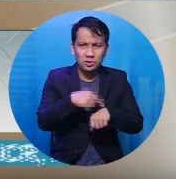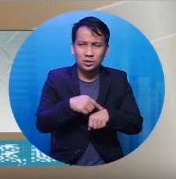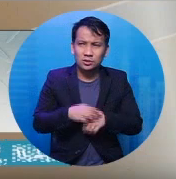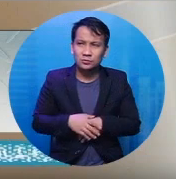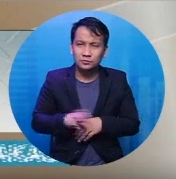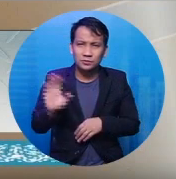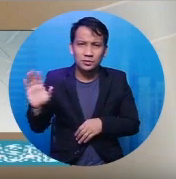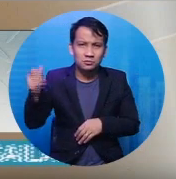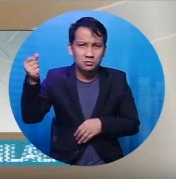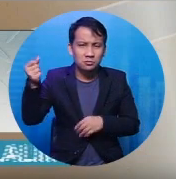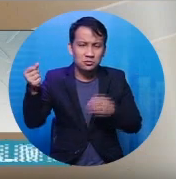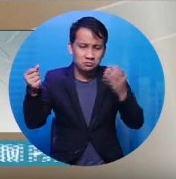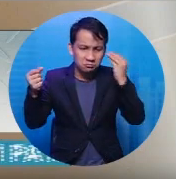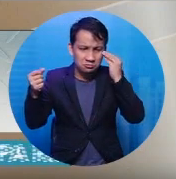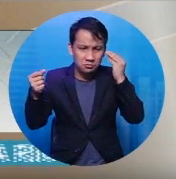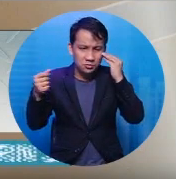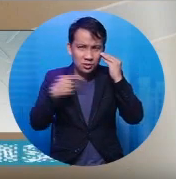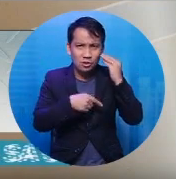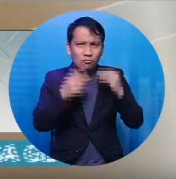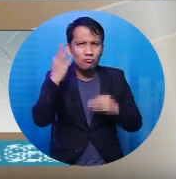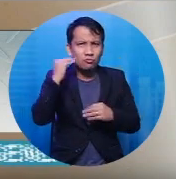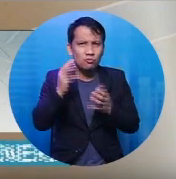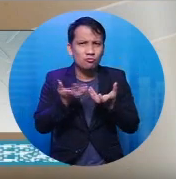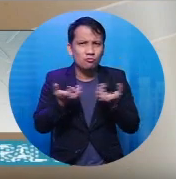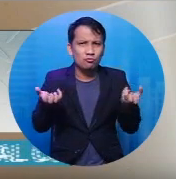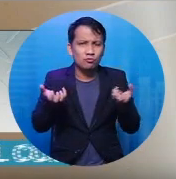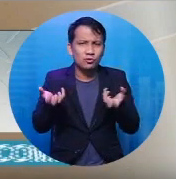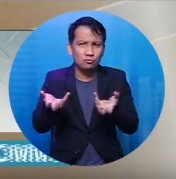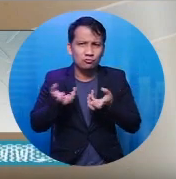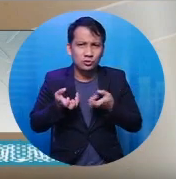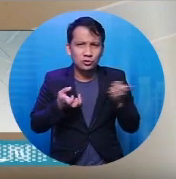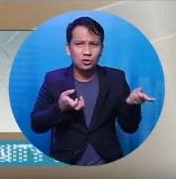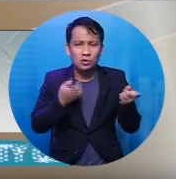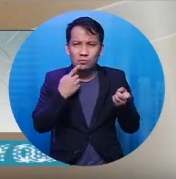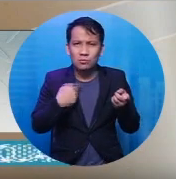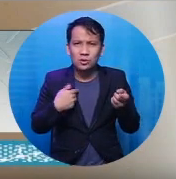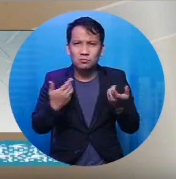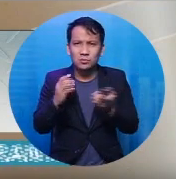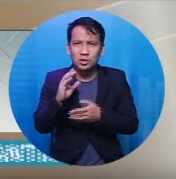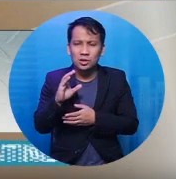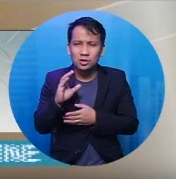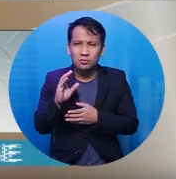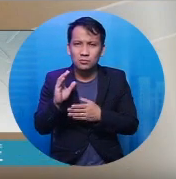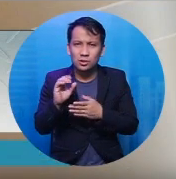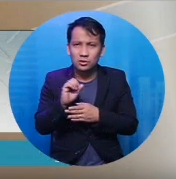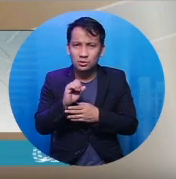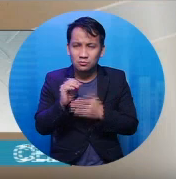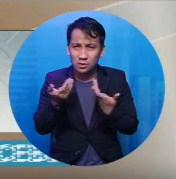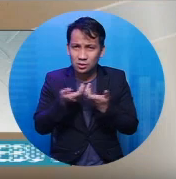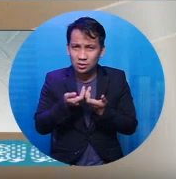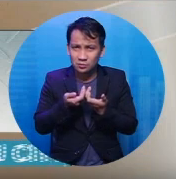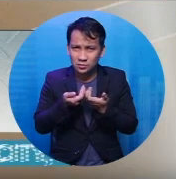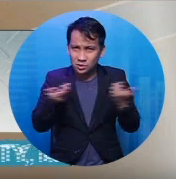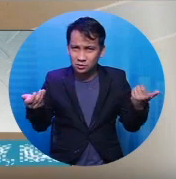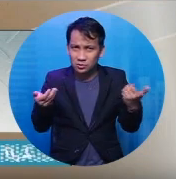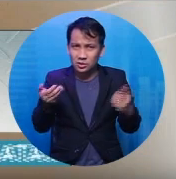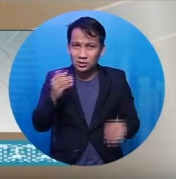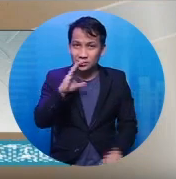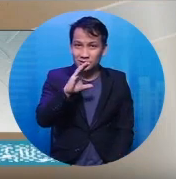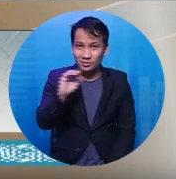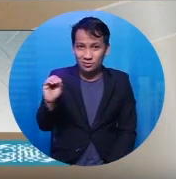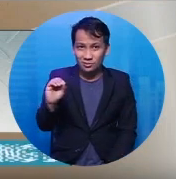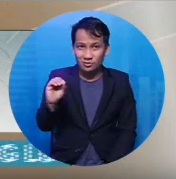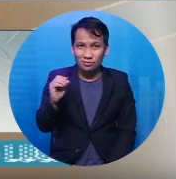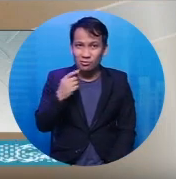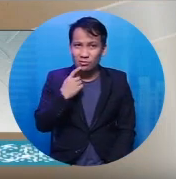Milo, Sir Milo, bakit po kayo humiling ng cool off kay ma'am? Hindi, siya nag-umpisa, idol, eh, na mag-iwalay